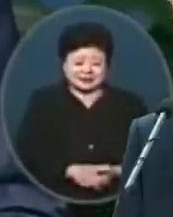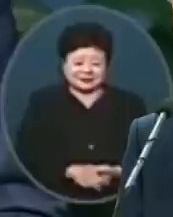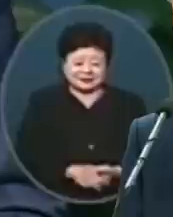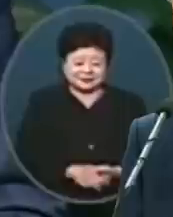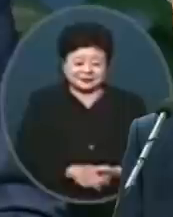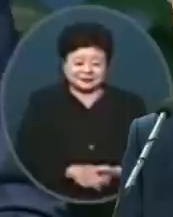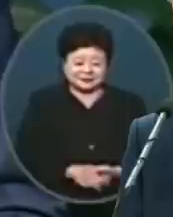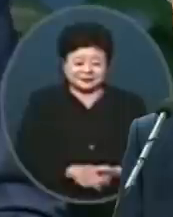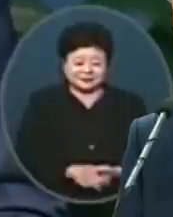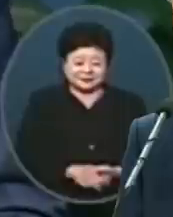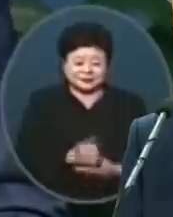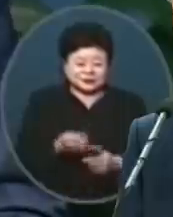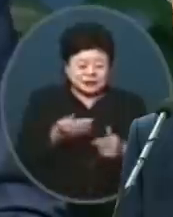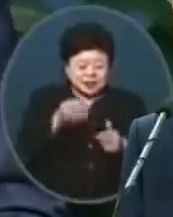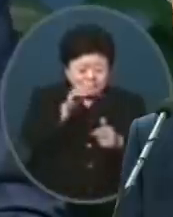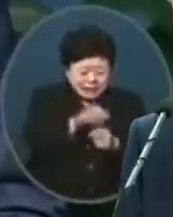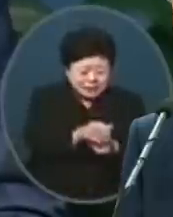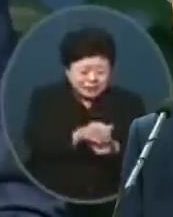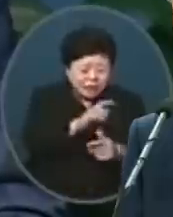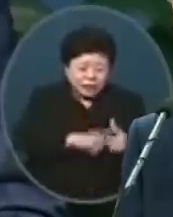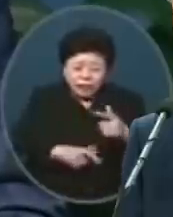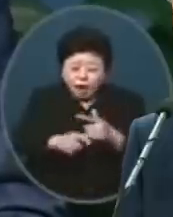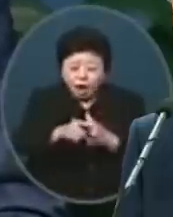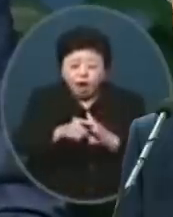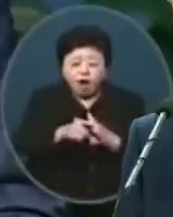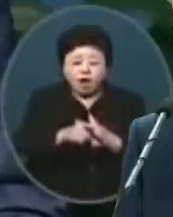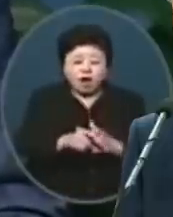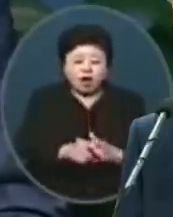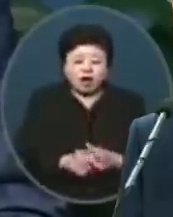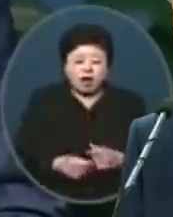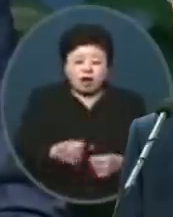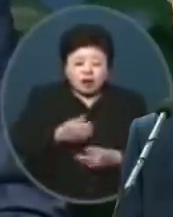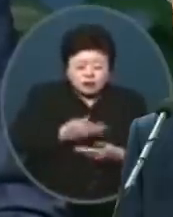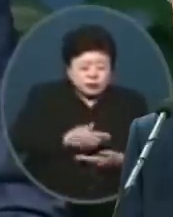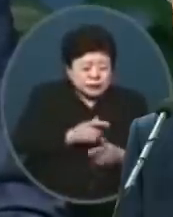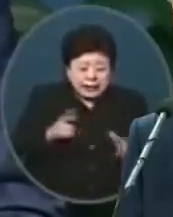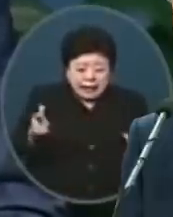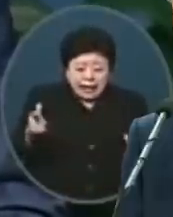해결하기를 원하시는 것입니다. 주님께 맡기면 더 이상 그것은 우리의 짐이 아닙니다.